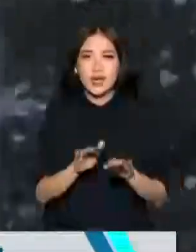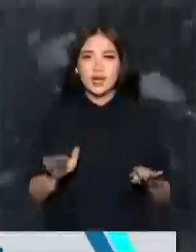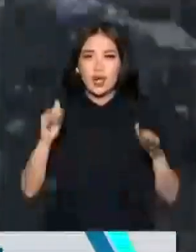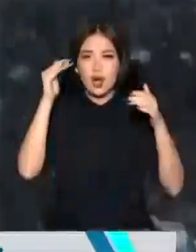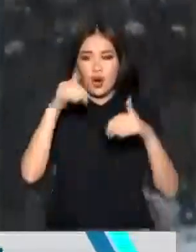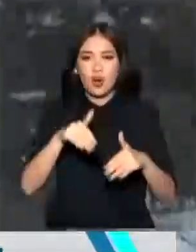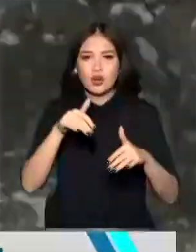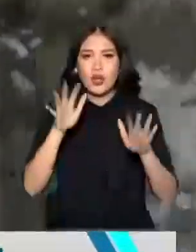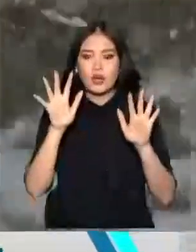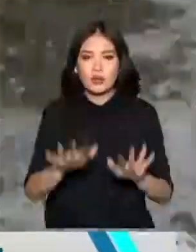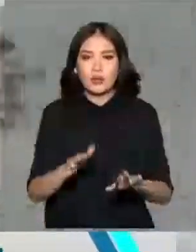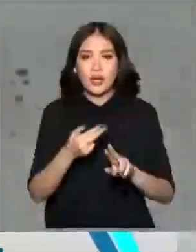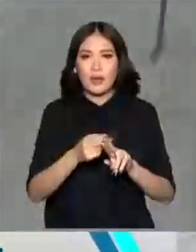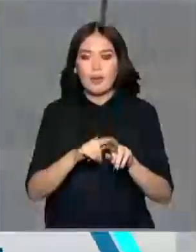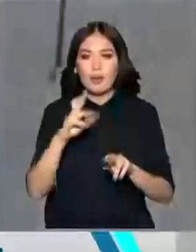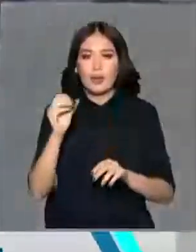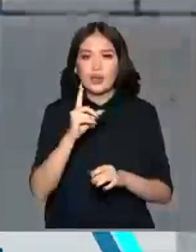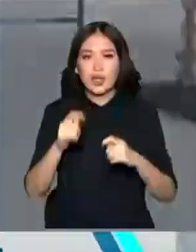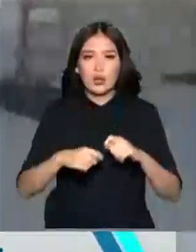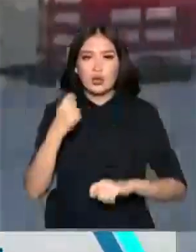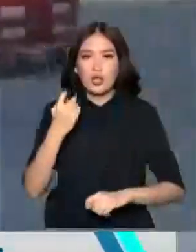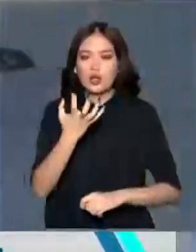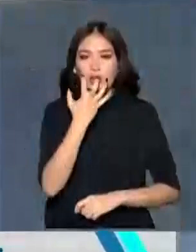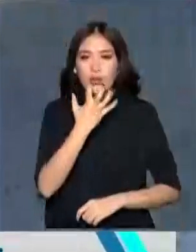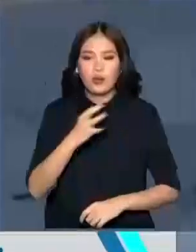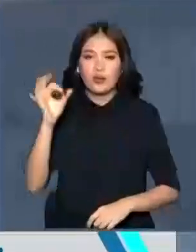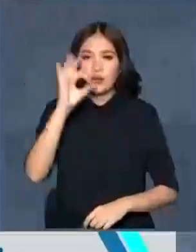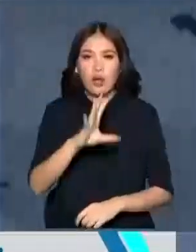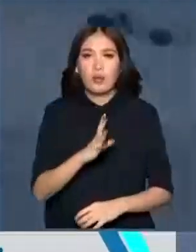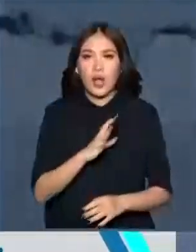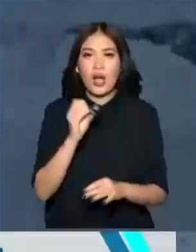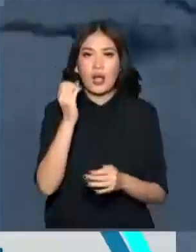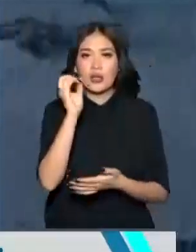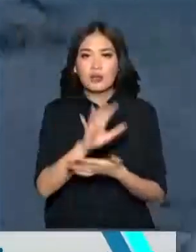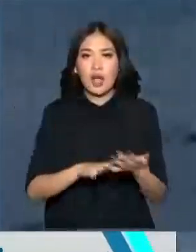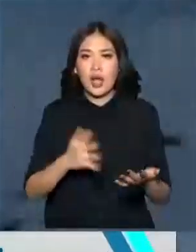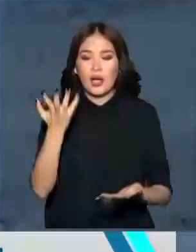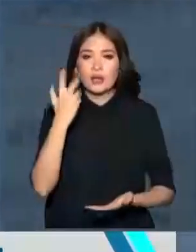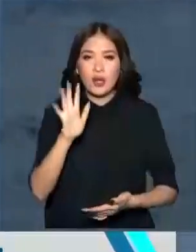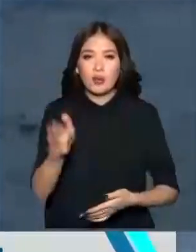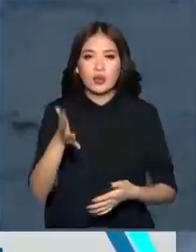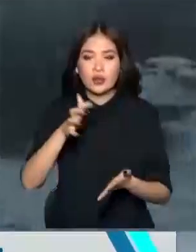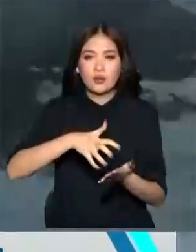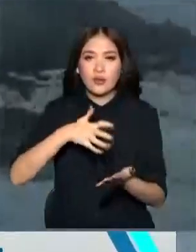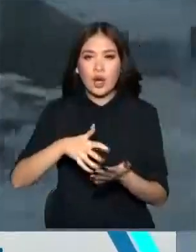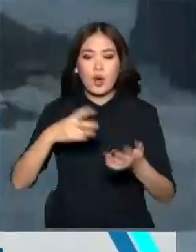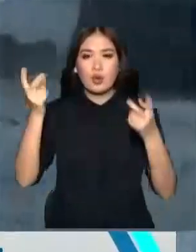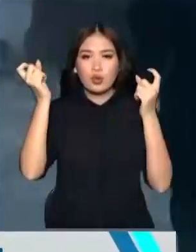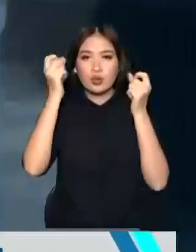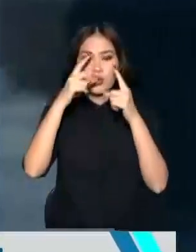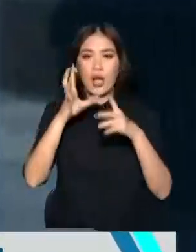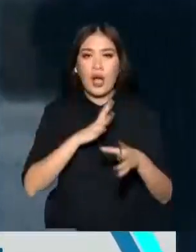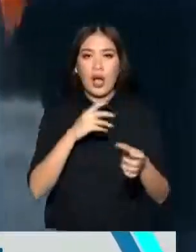колледж находятся на циркуляции без нарушения теплового режима. После того, как будет произведен раскоп порыва, на период